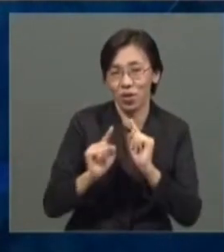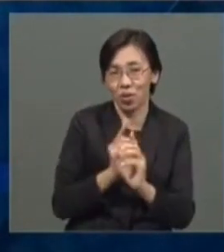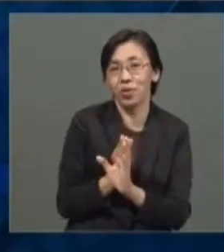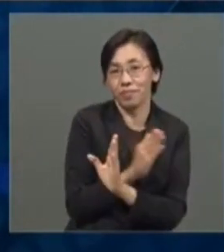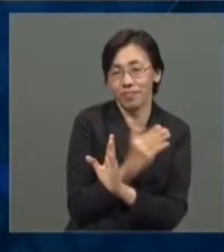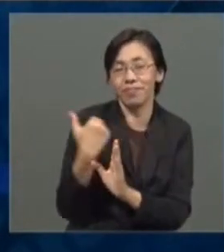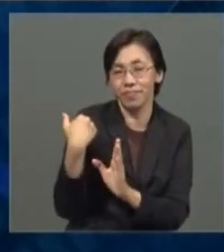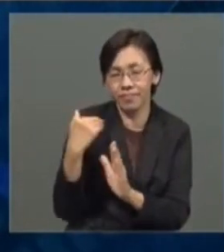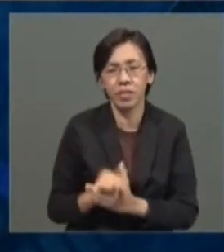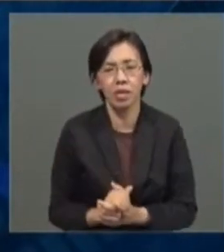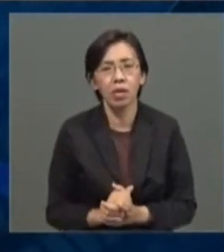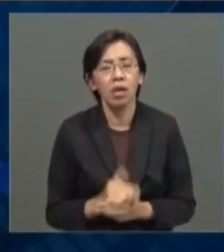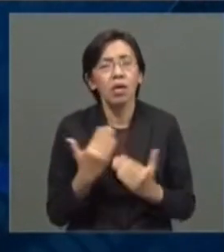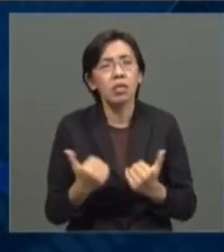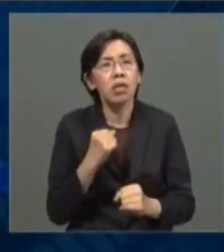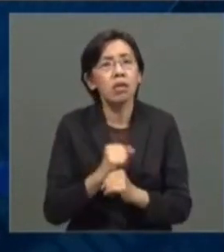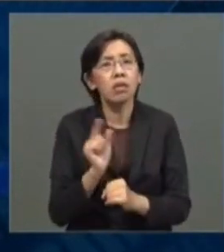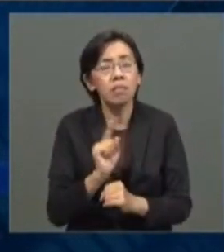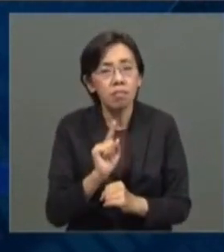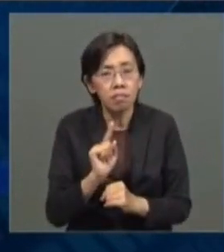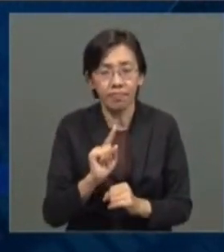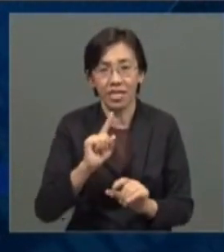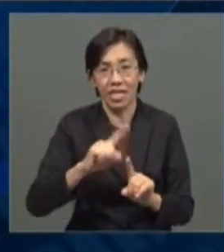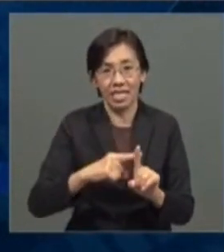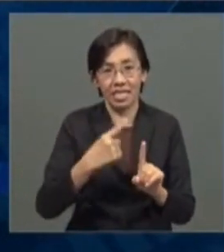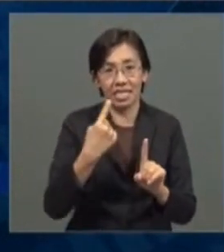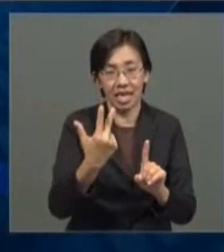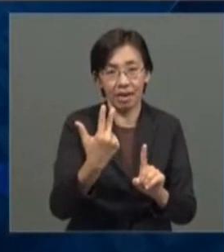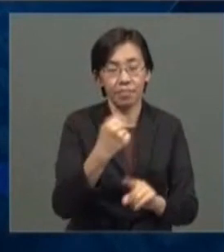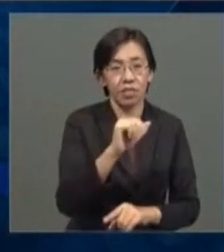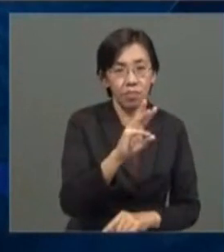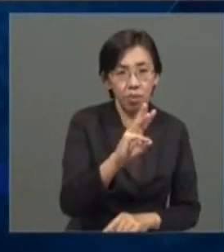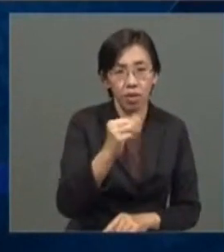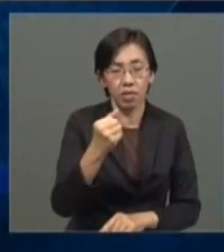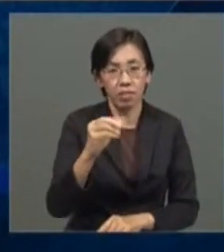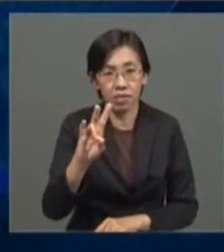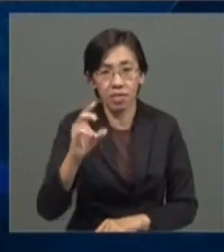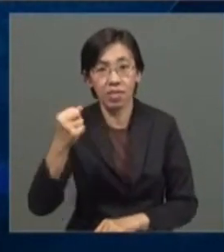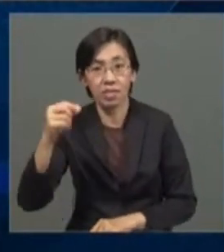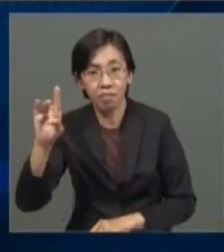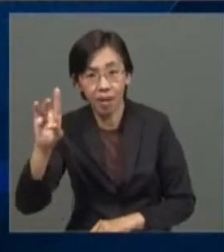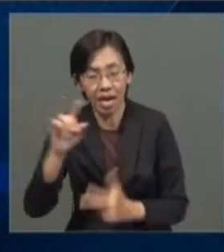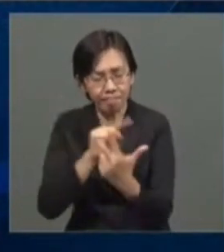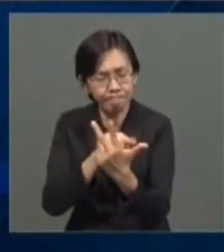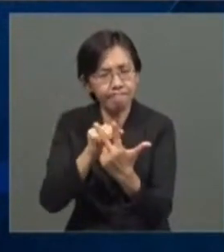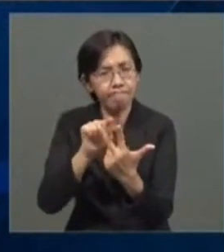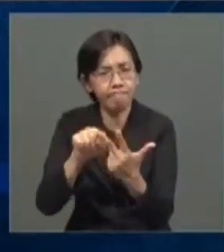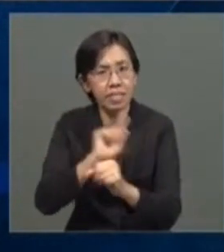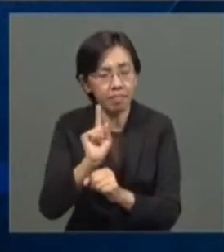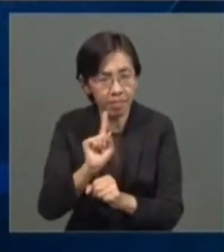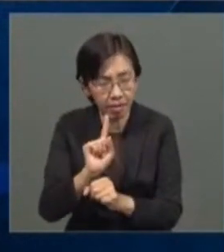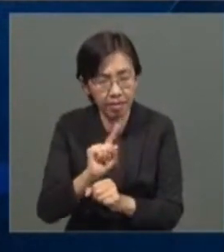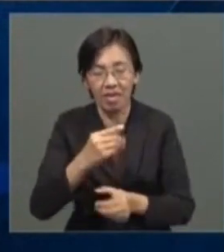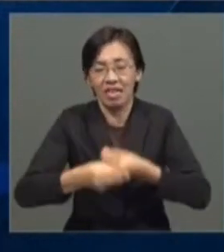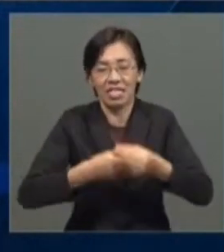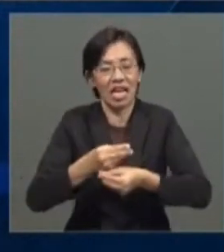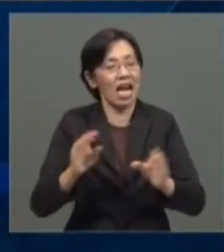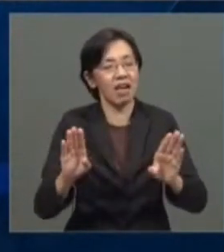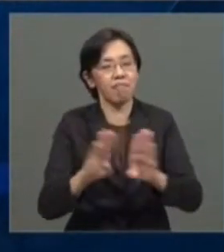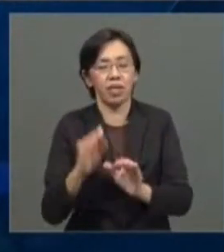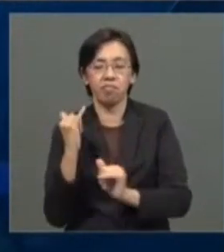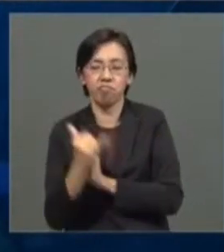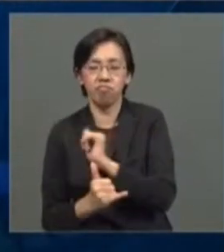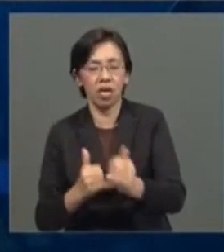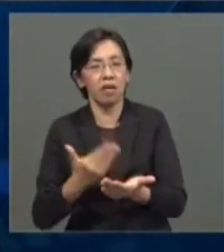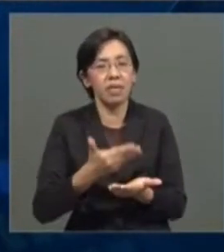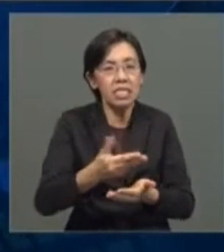นะคะทำอะไรไปบ้างในส่วนของวันที่ 16 17 18มีนาคมที่ผ่านมาก็ได้มีการปิดตลาดไปนะคะแล้ว